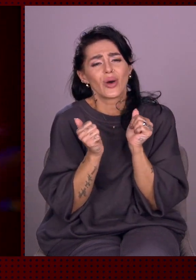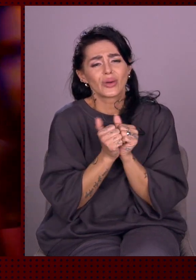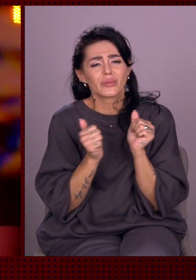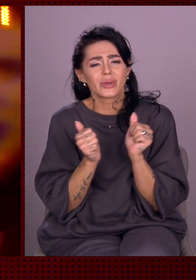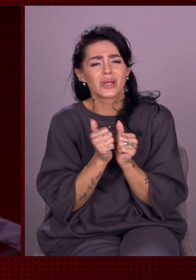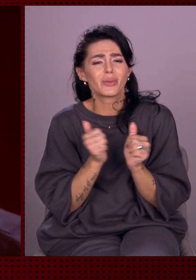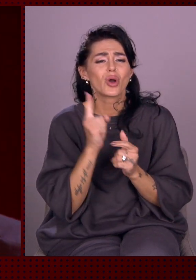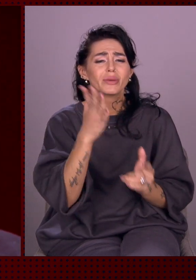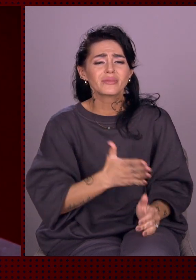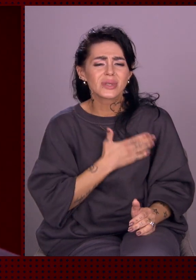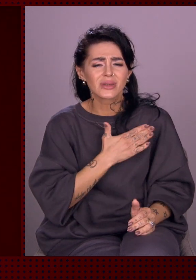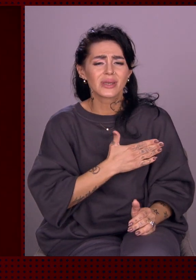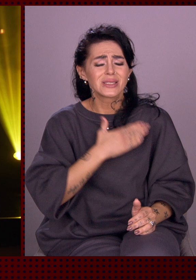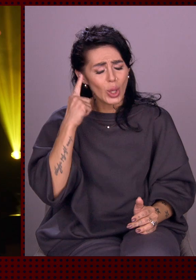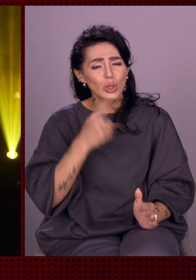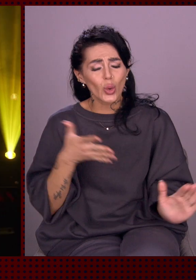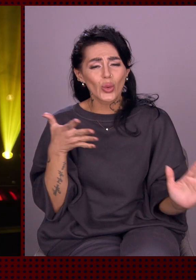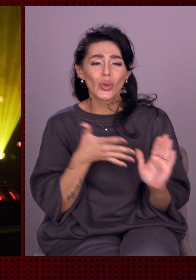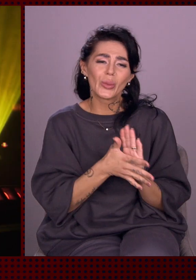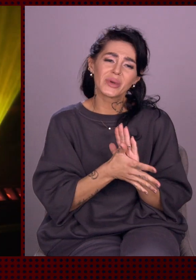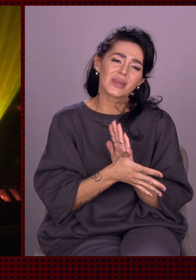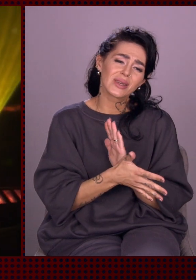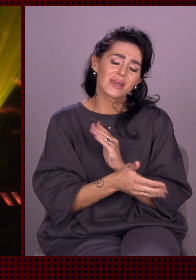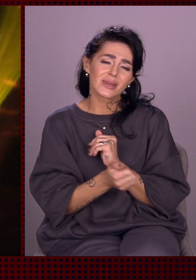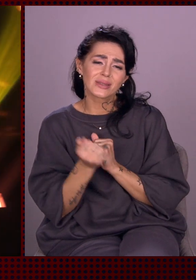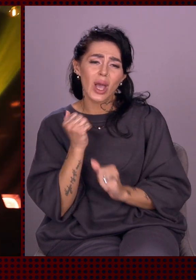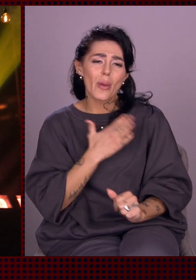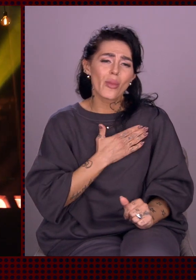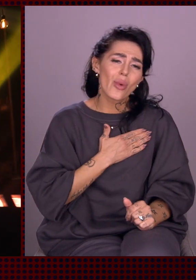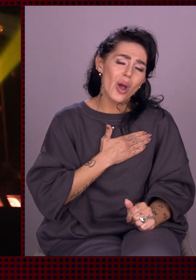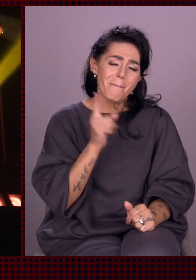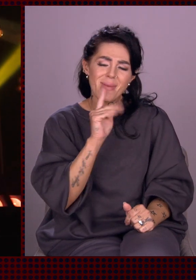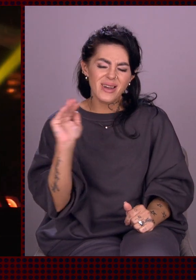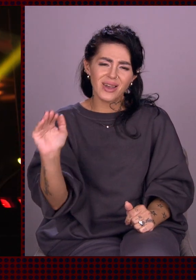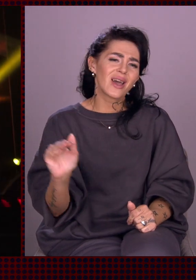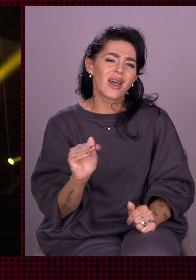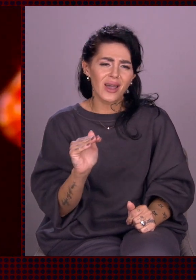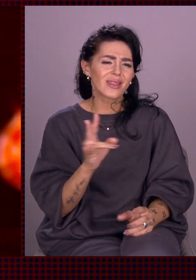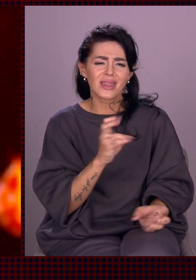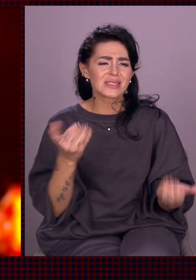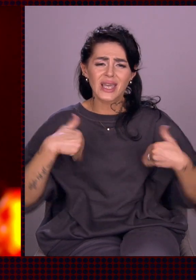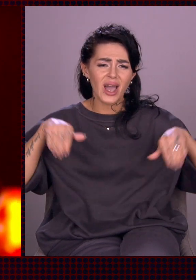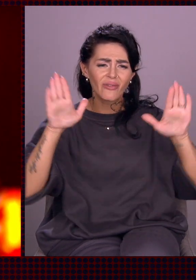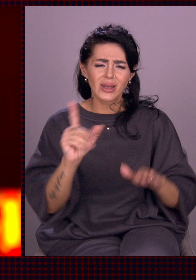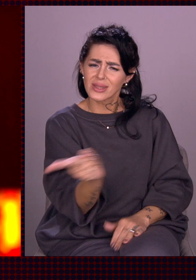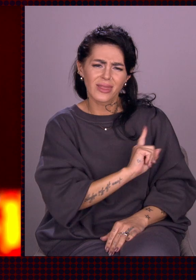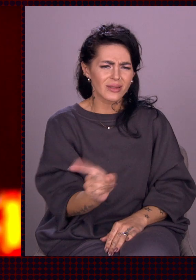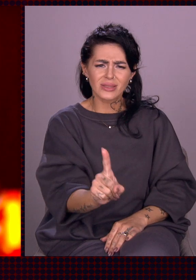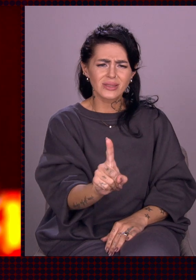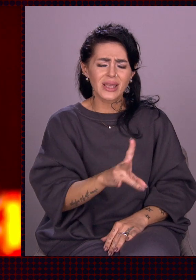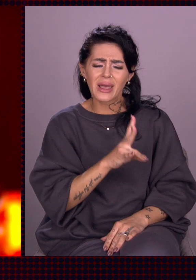Боже мій, зрозумій. Моя маленька, ти здаватися не смій, сумій